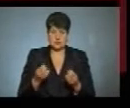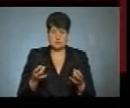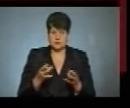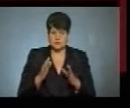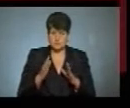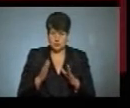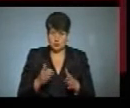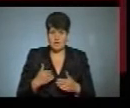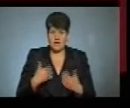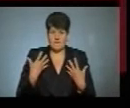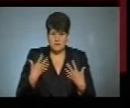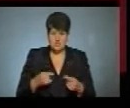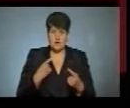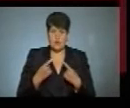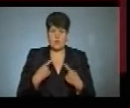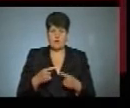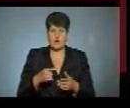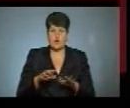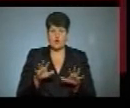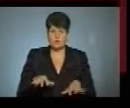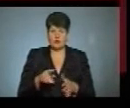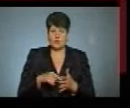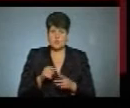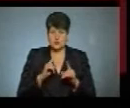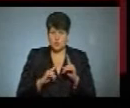вже з головою міської ради,